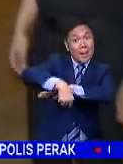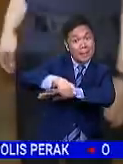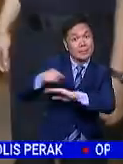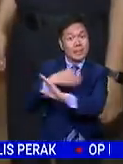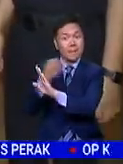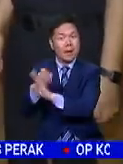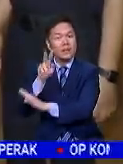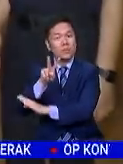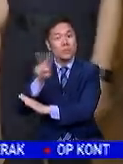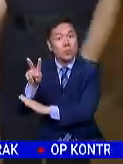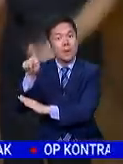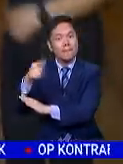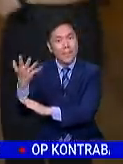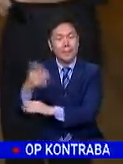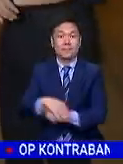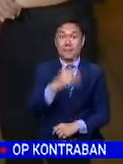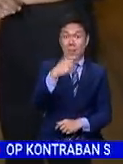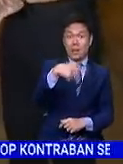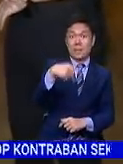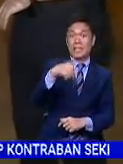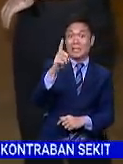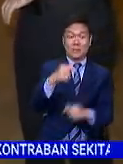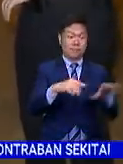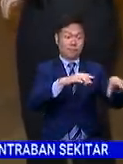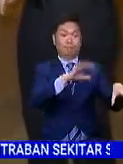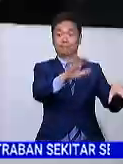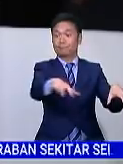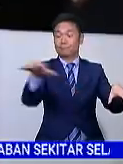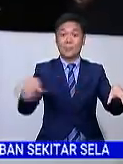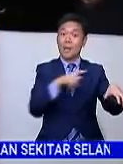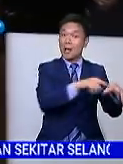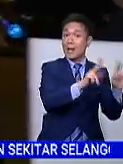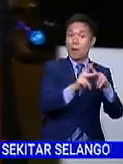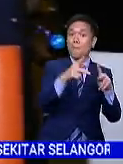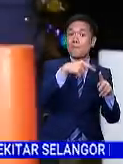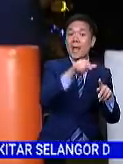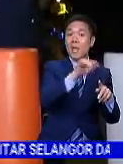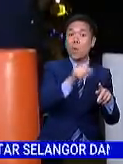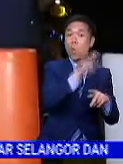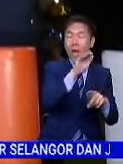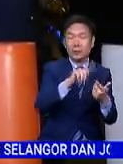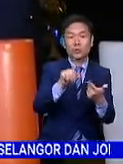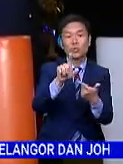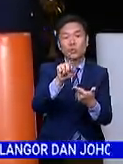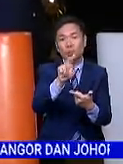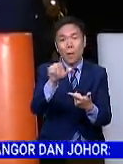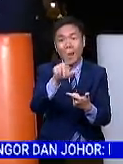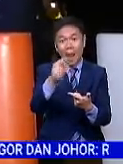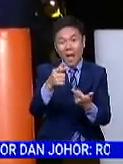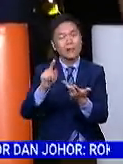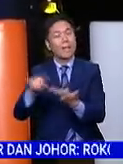22.mei DVD menyebabkan Tiga locality masing-masing Kampung paya Ula Tualang dan pecah